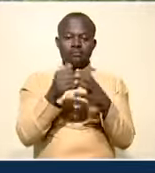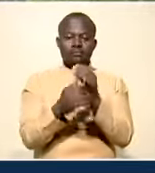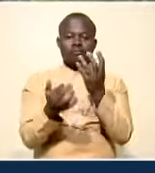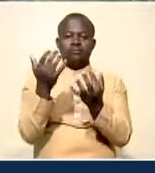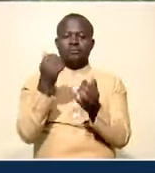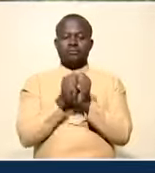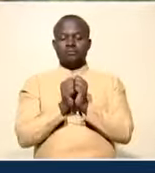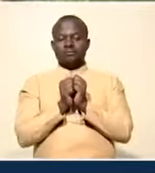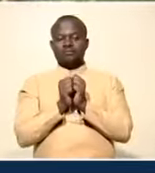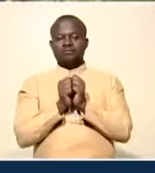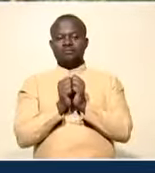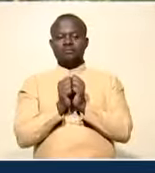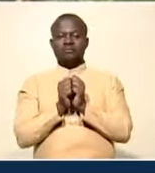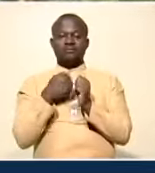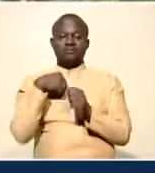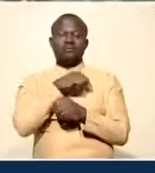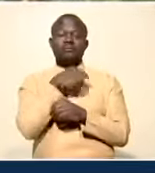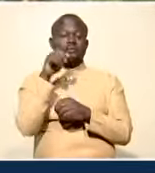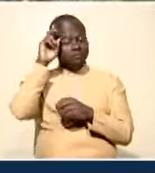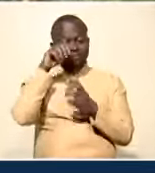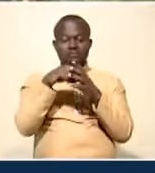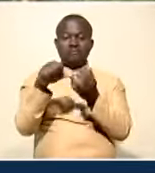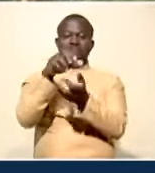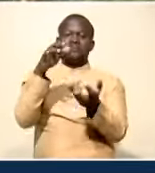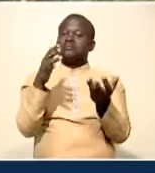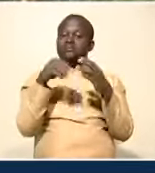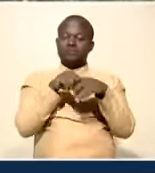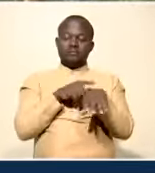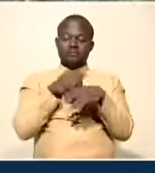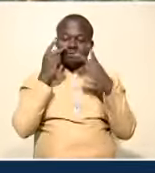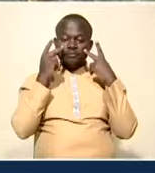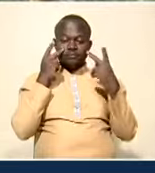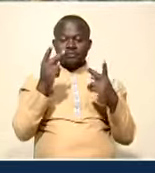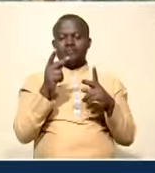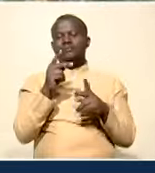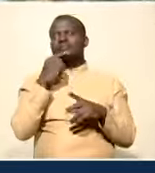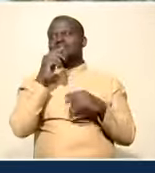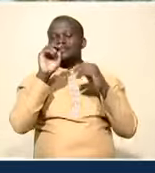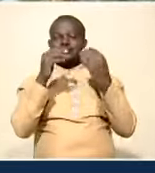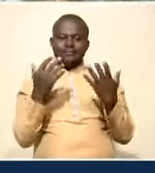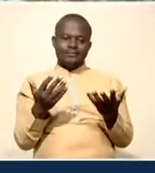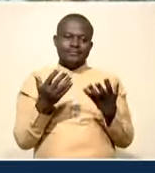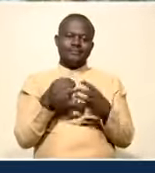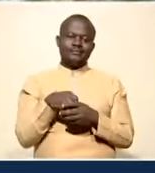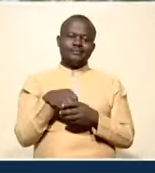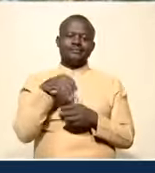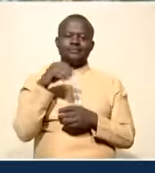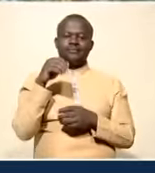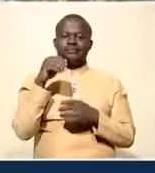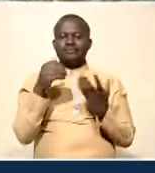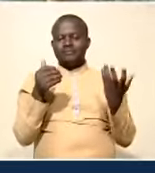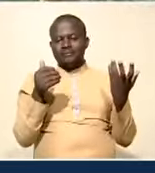hahishe. Twagiraga ngo nyirashuheri. Noneho rero burya mu gihe tubibonye twa abantu batanyaga kuva teste yaba arahantu bagiye guhakura